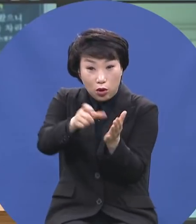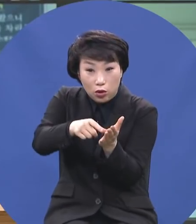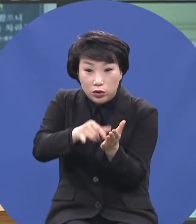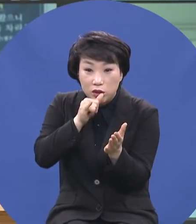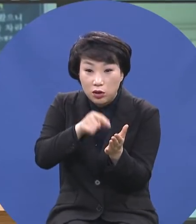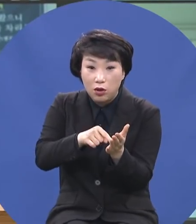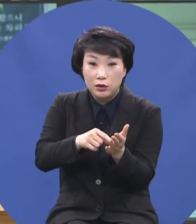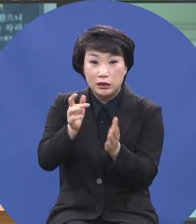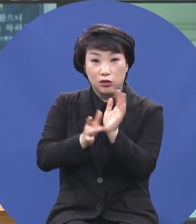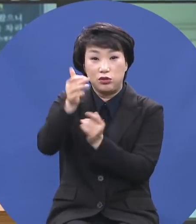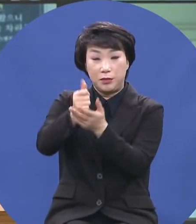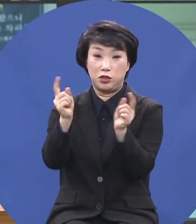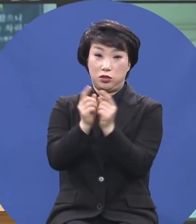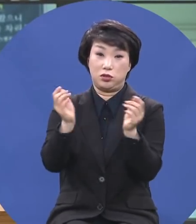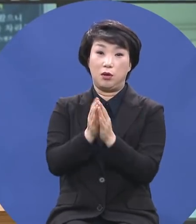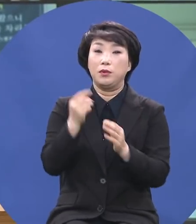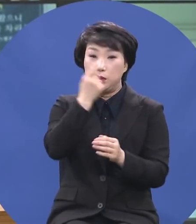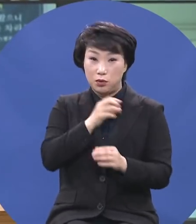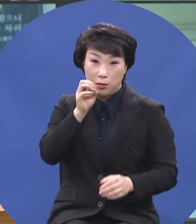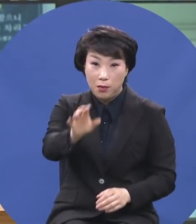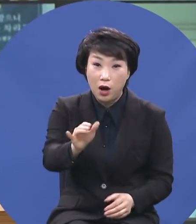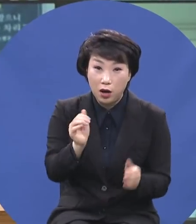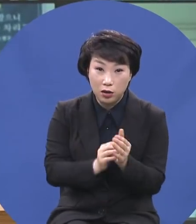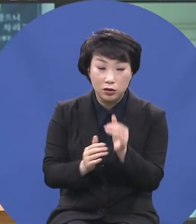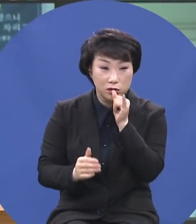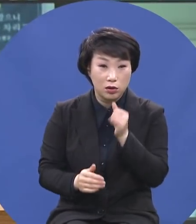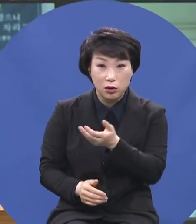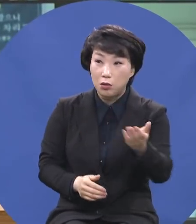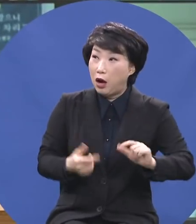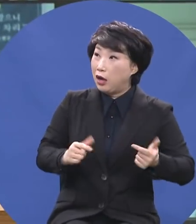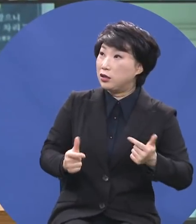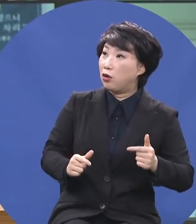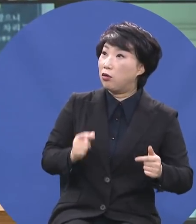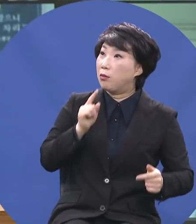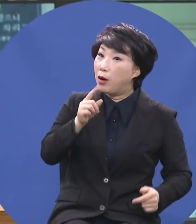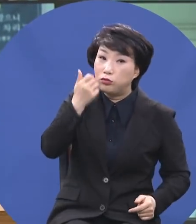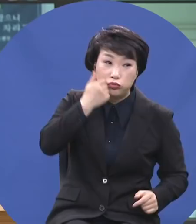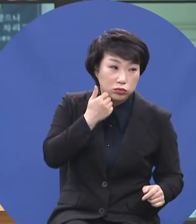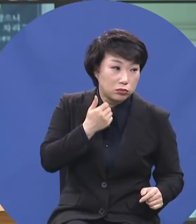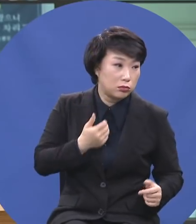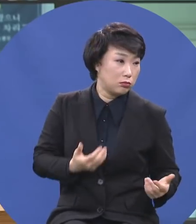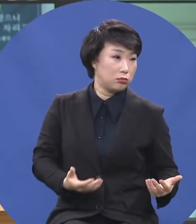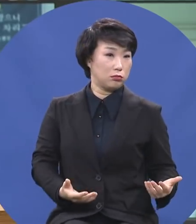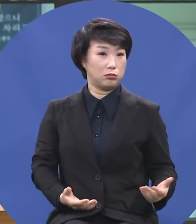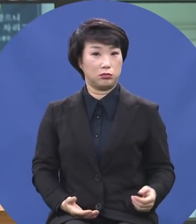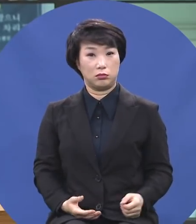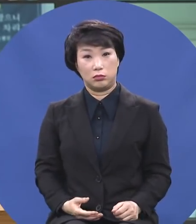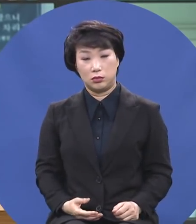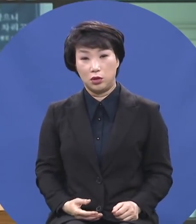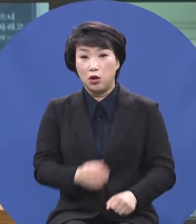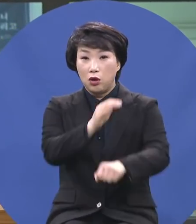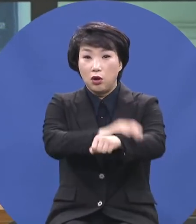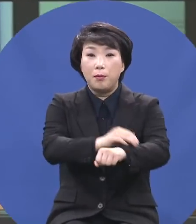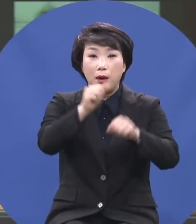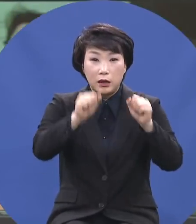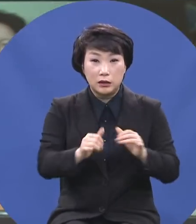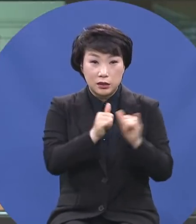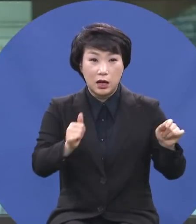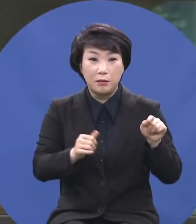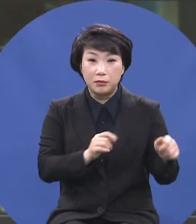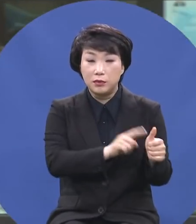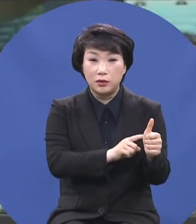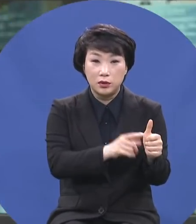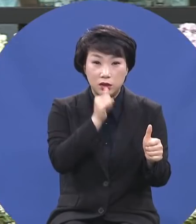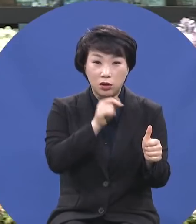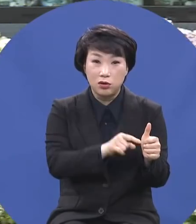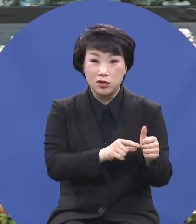예수님이 친입으로 말씀하셨으니 누가 아니라고 부정할 수 있겠는가 그 말이요. 왼편에 있는 자가